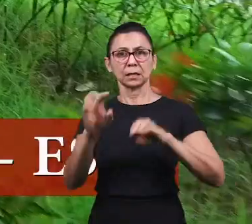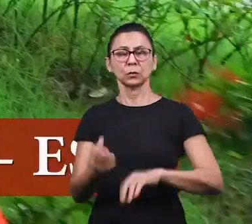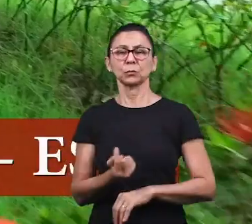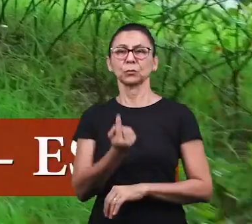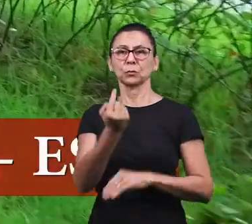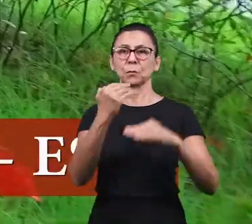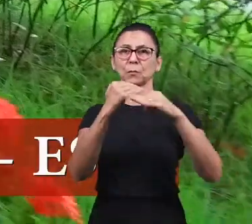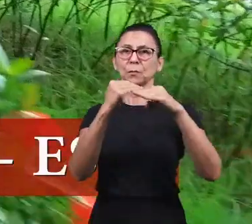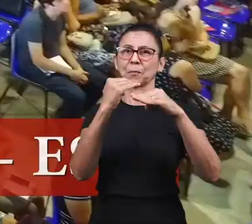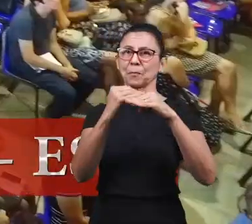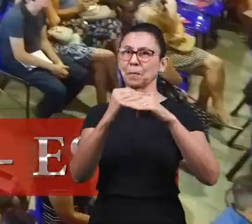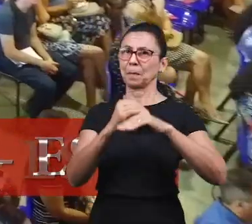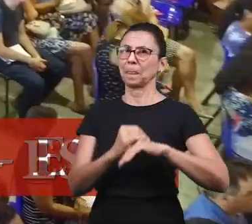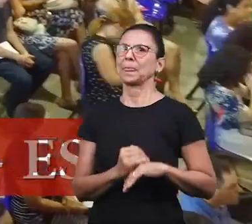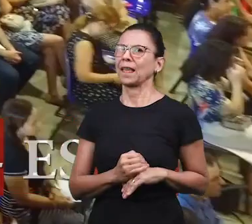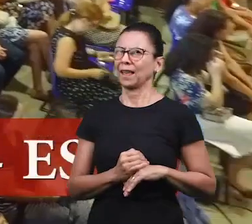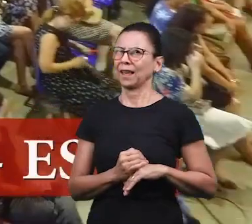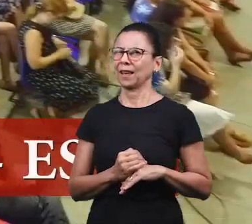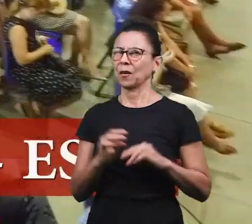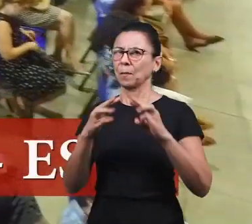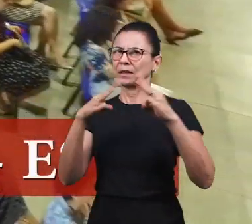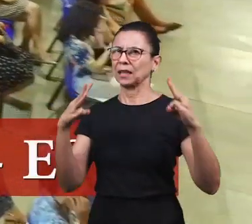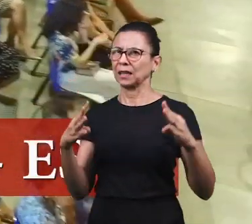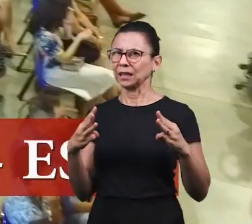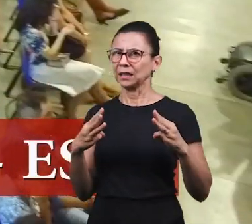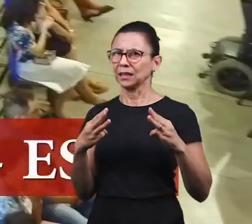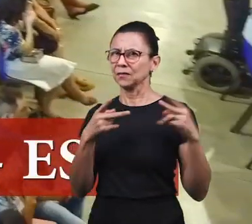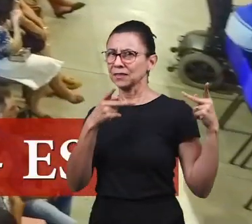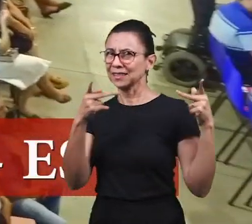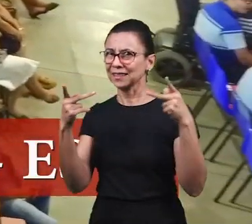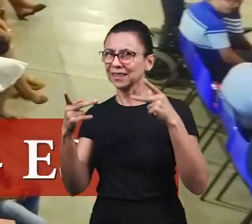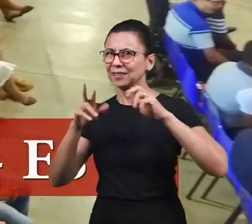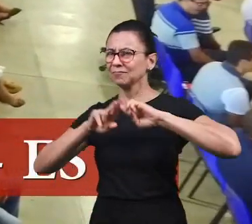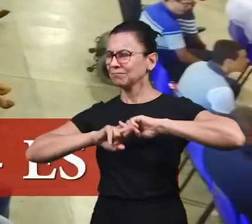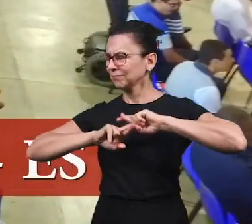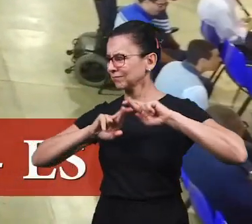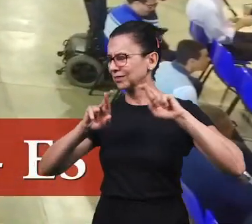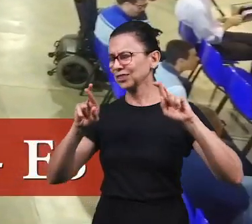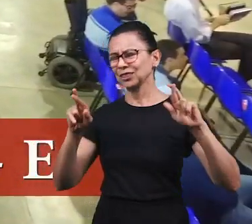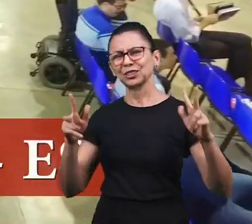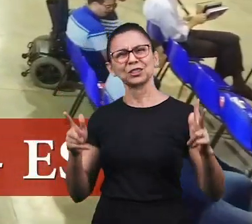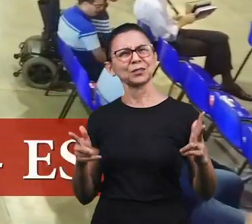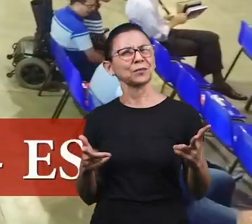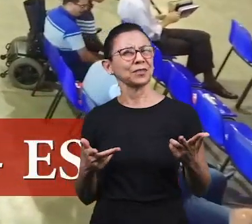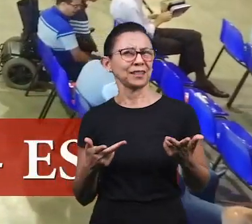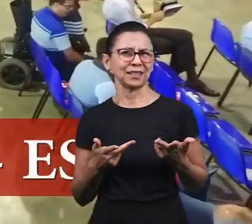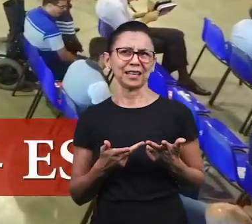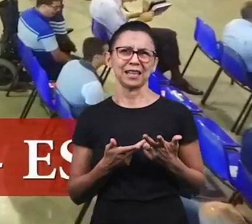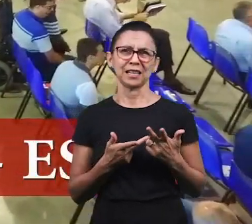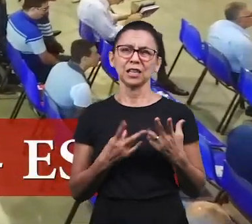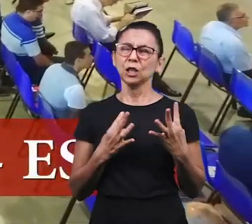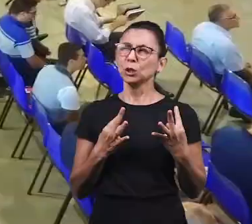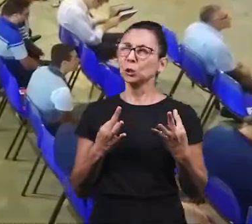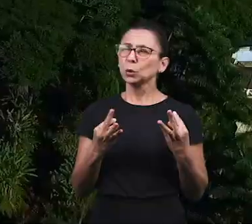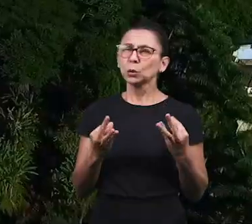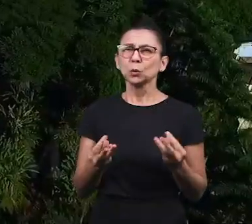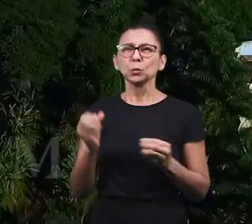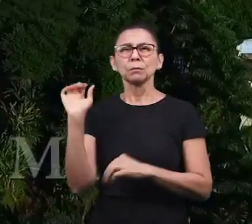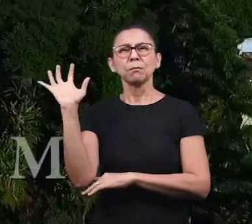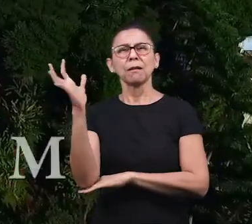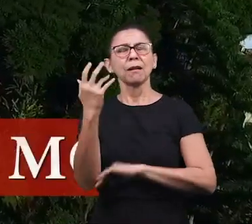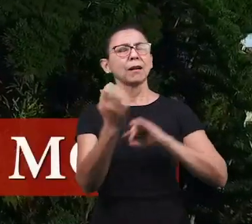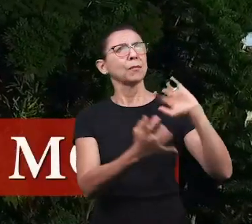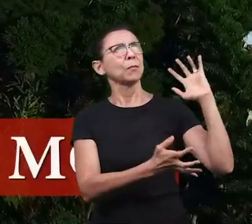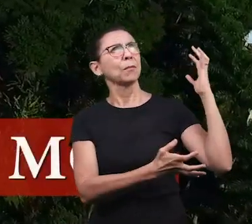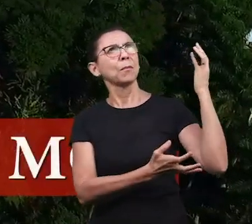signifie expérimenter quelque chose de complètement différent. C'est d'avoir toutes les ressources pour passer des moments de profonde communion